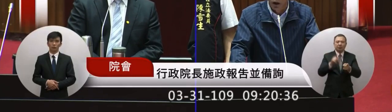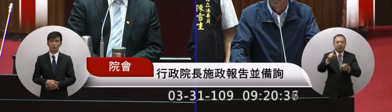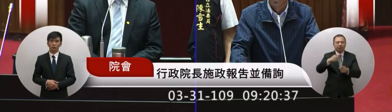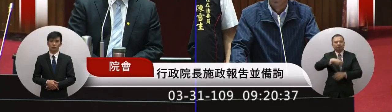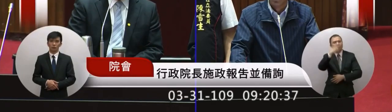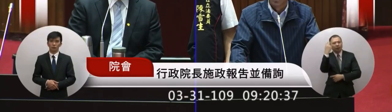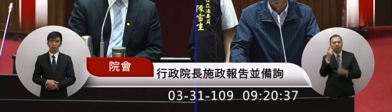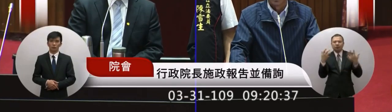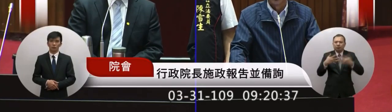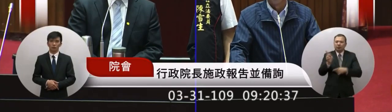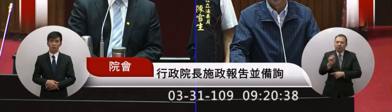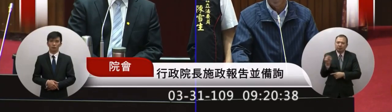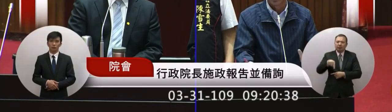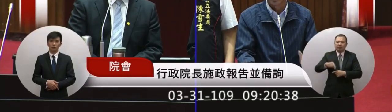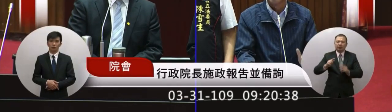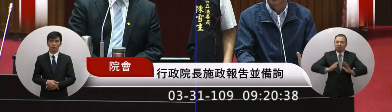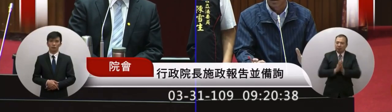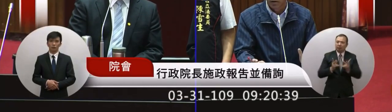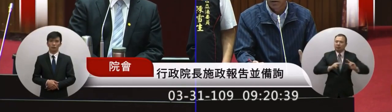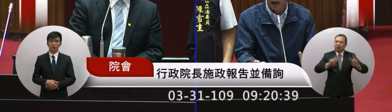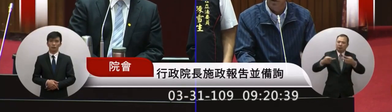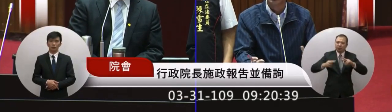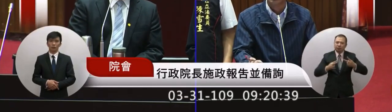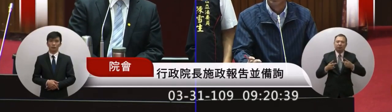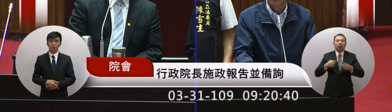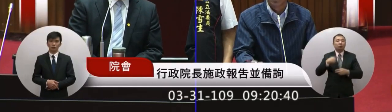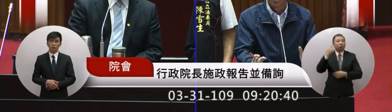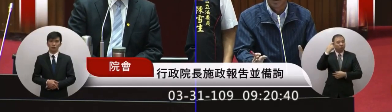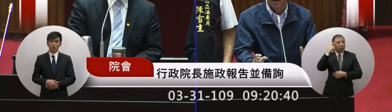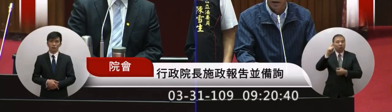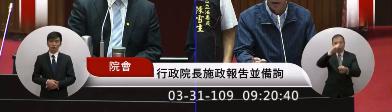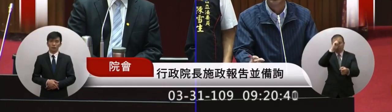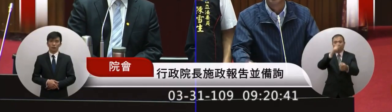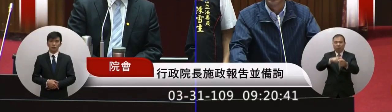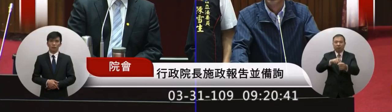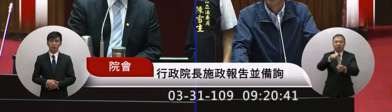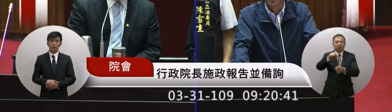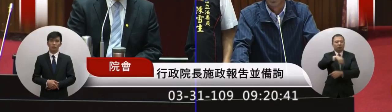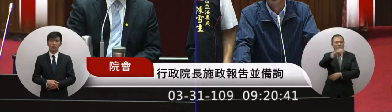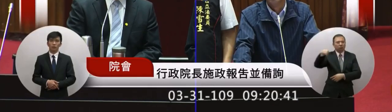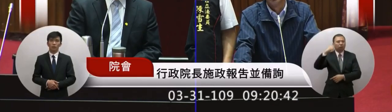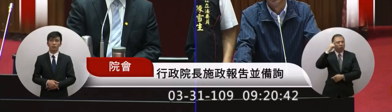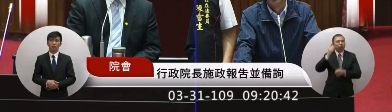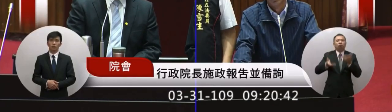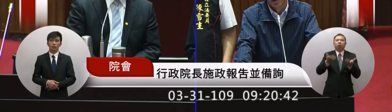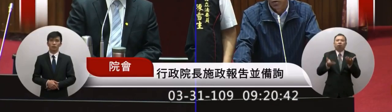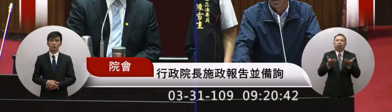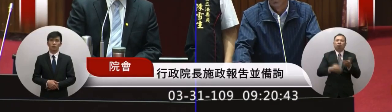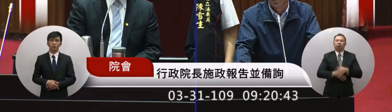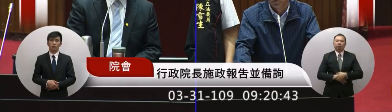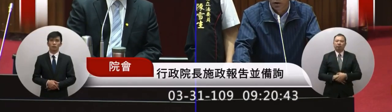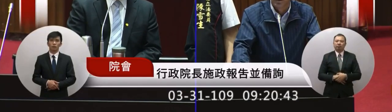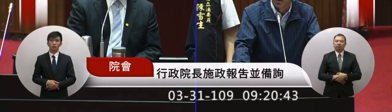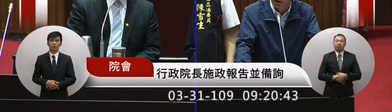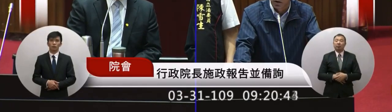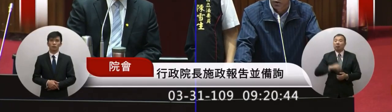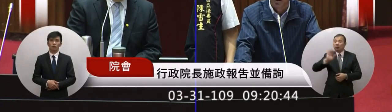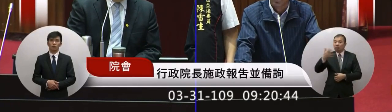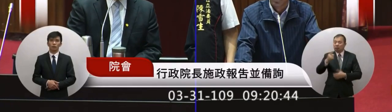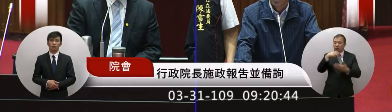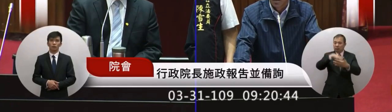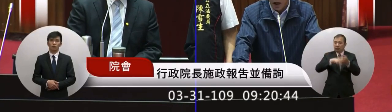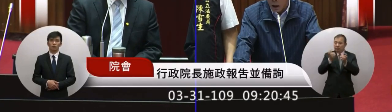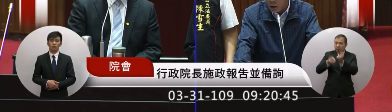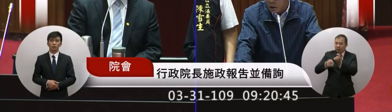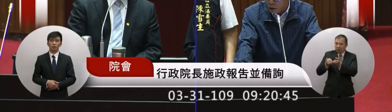修正。啊，方向大概是大致，一致的， 可是必须要做细微的修